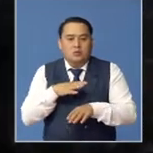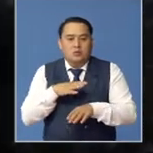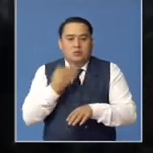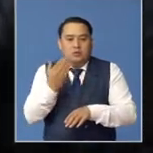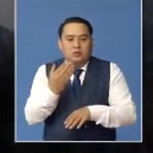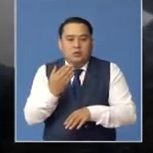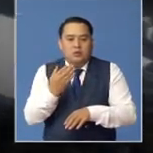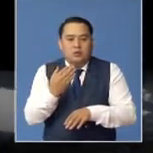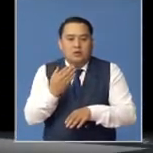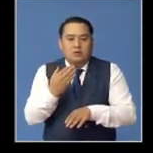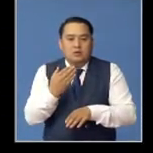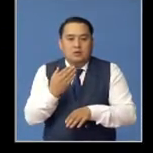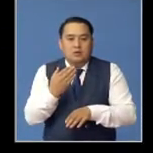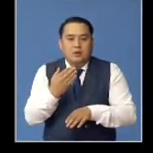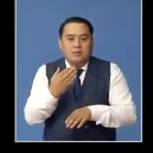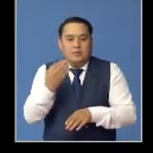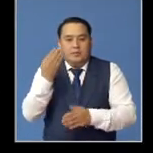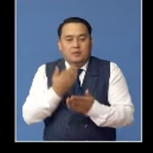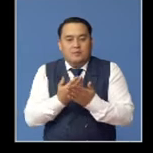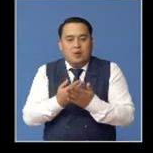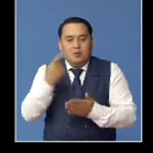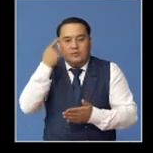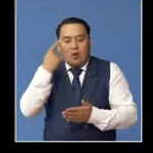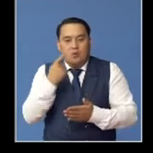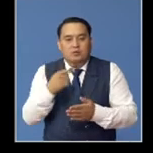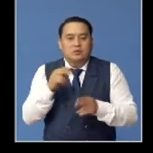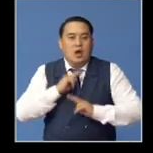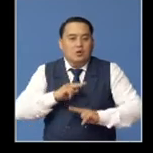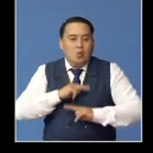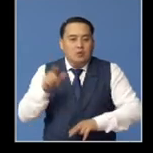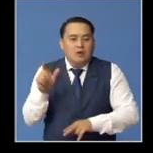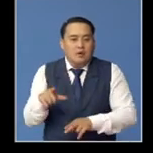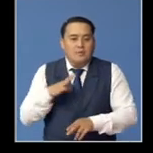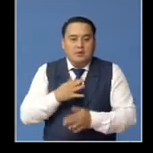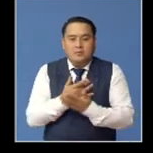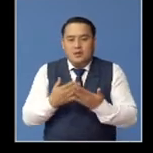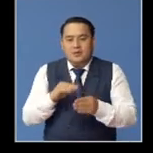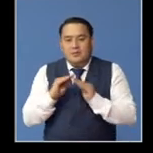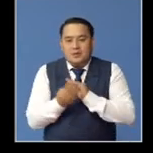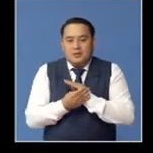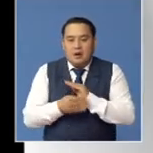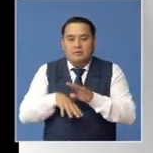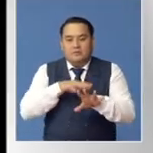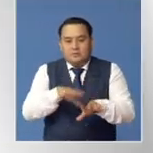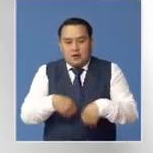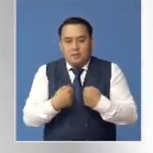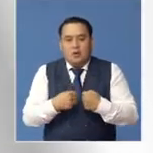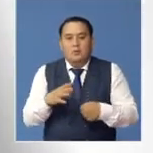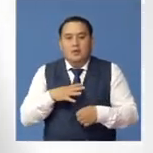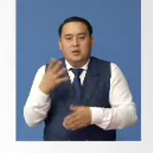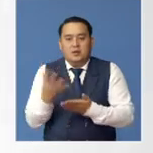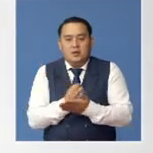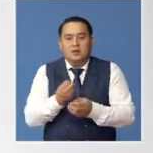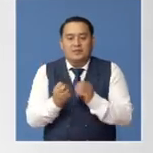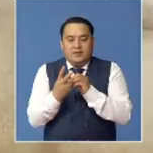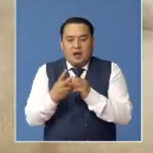на наличие подозрительных предметов. После сотрудниками было определено место тайника, при вскрытии которого обнаружили